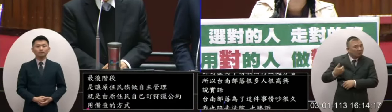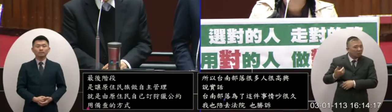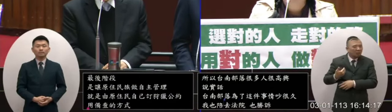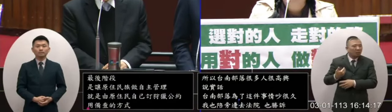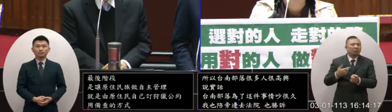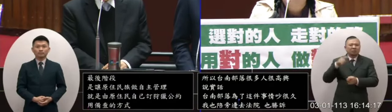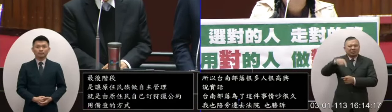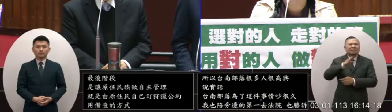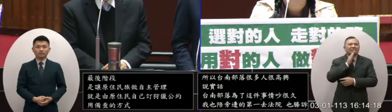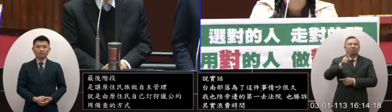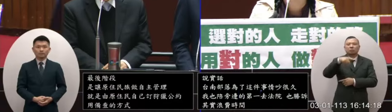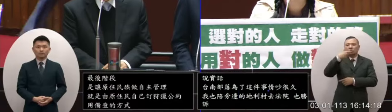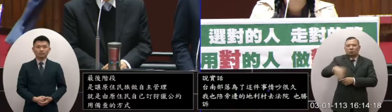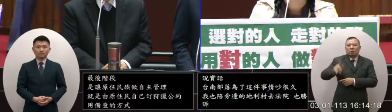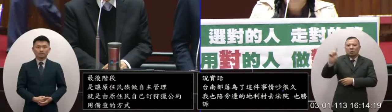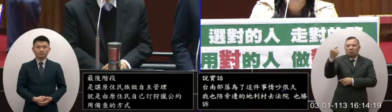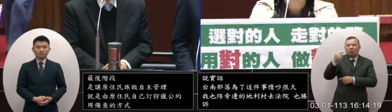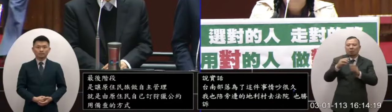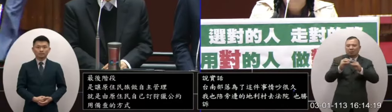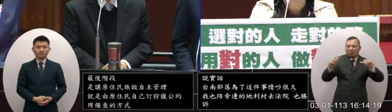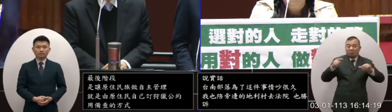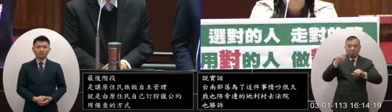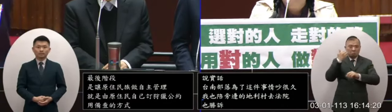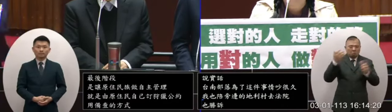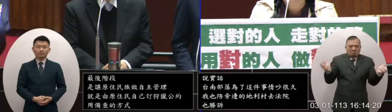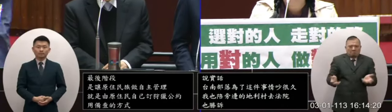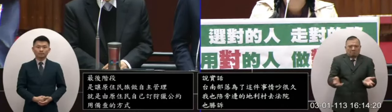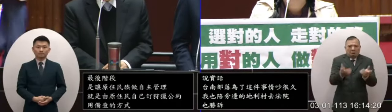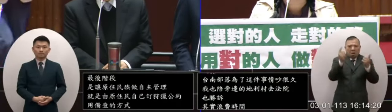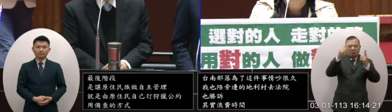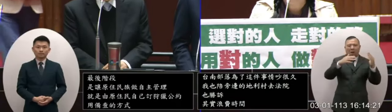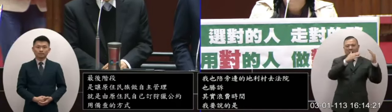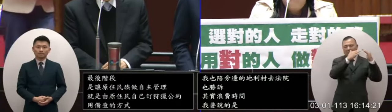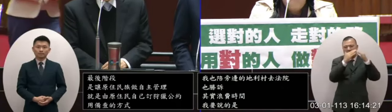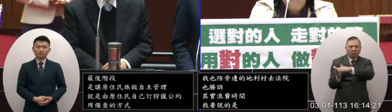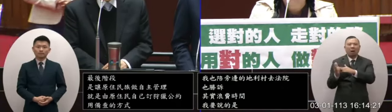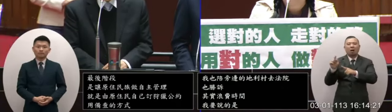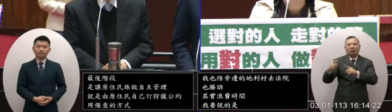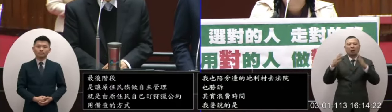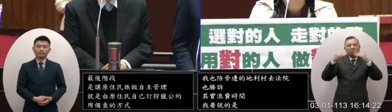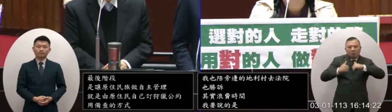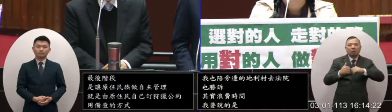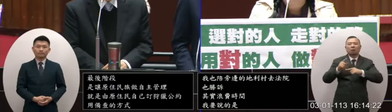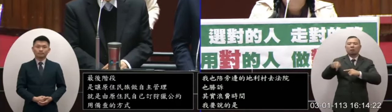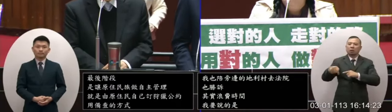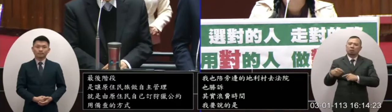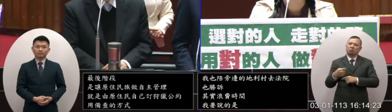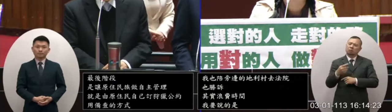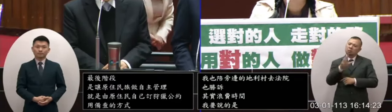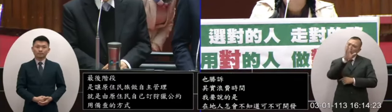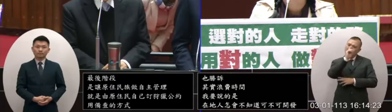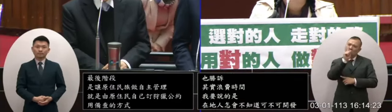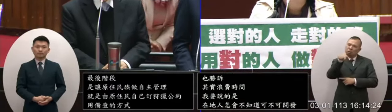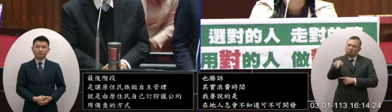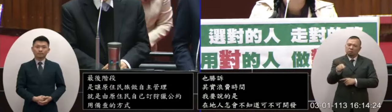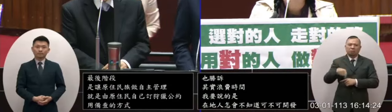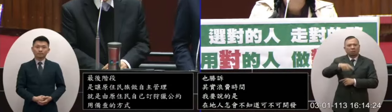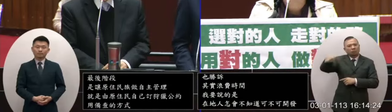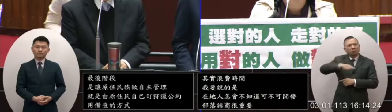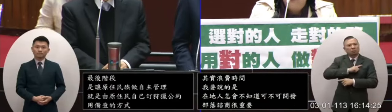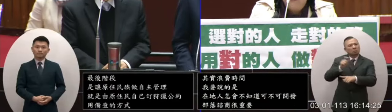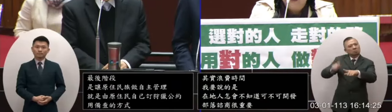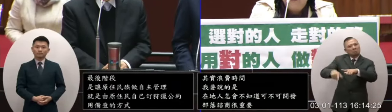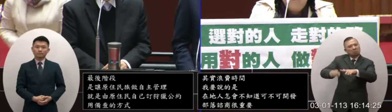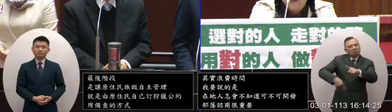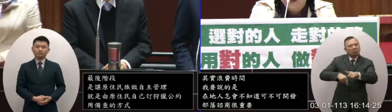地，是会崩塌的，可是为什么我们的办法不清不楚，让厂商有这个机会想要去试试看，然后引